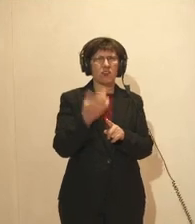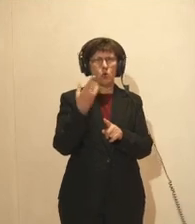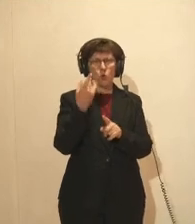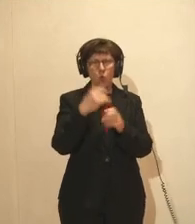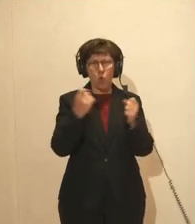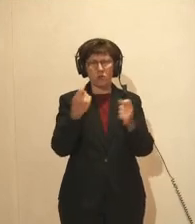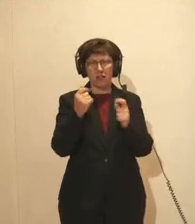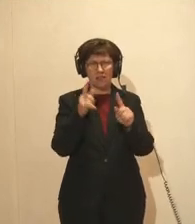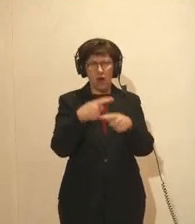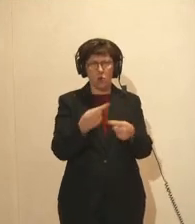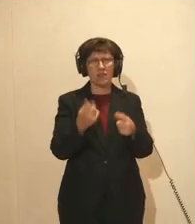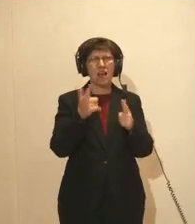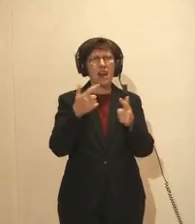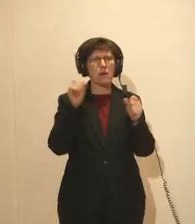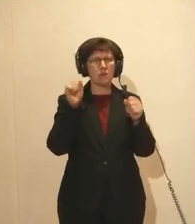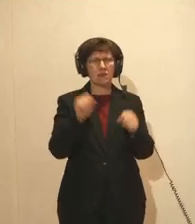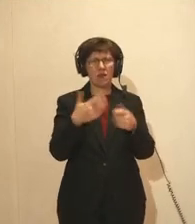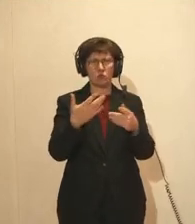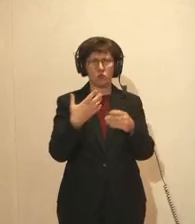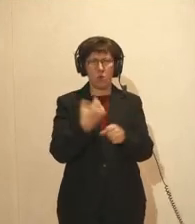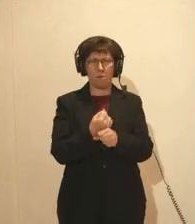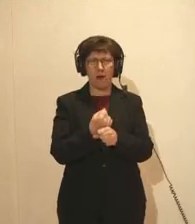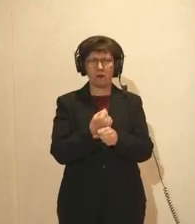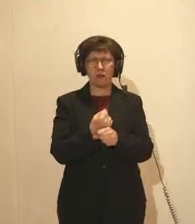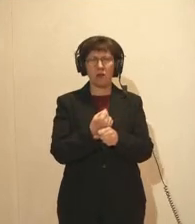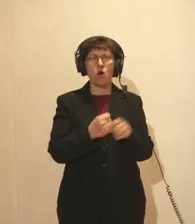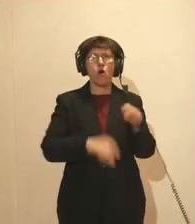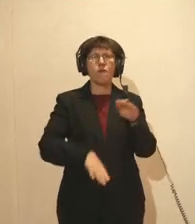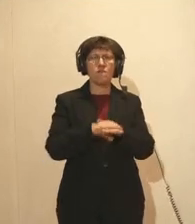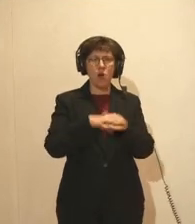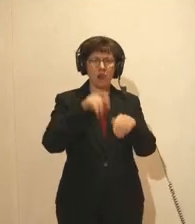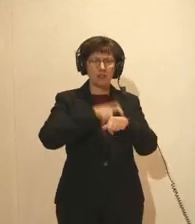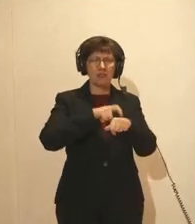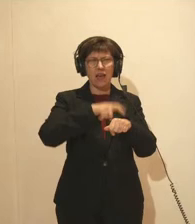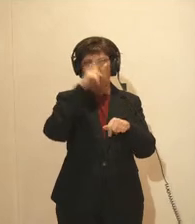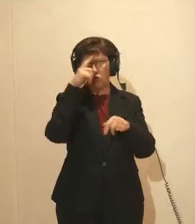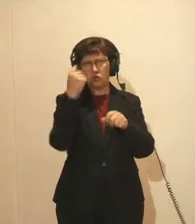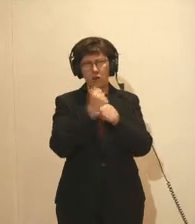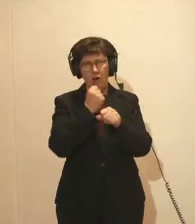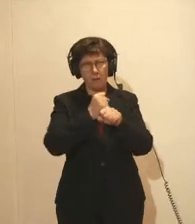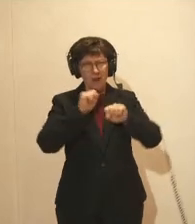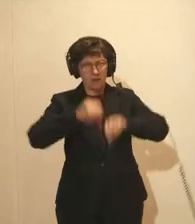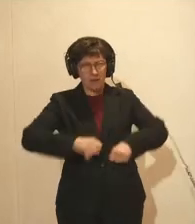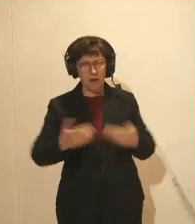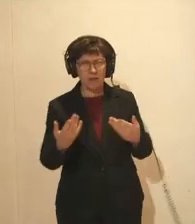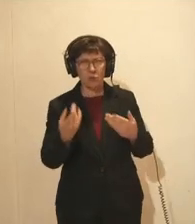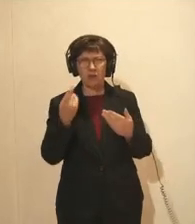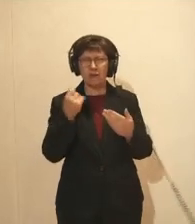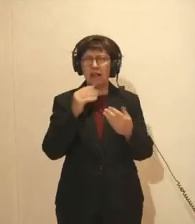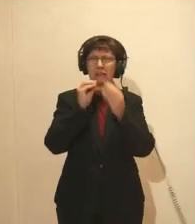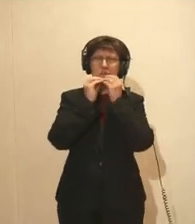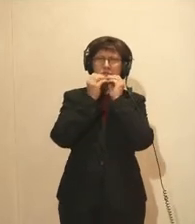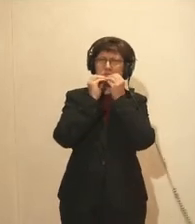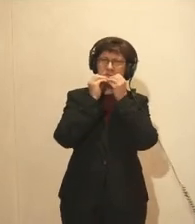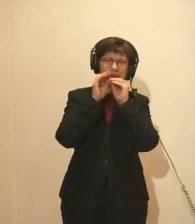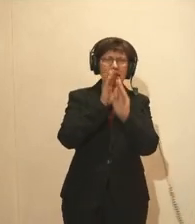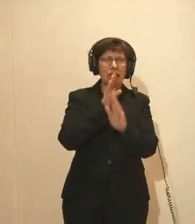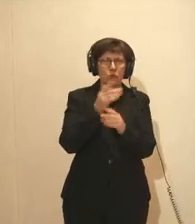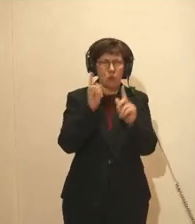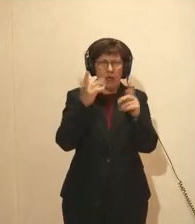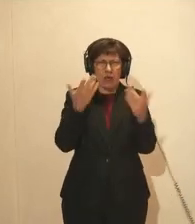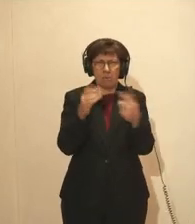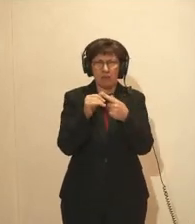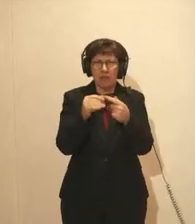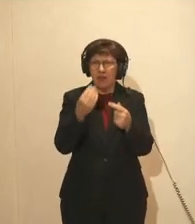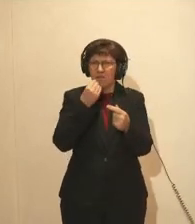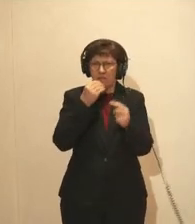damit man überhaupt sein leben bestreiten kann dass man vollzeit in deutschland arbeiten kann und und das geld reicht nicht zum leben geschweige denn